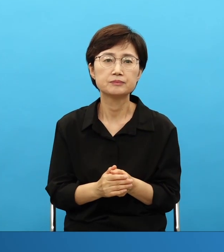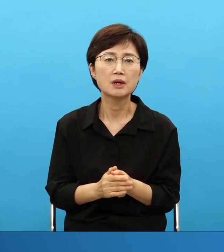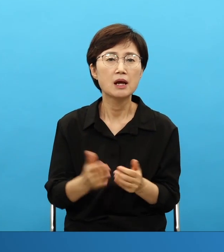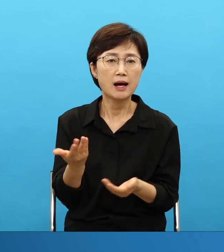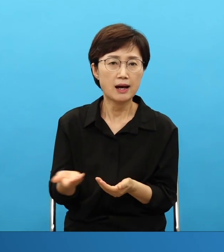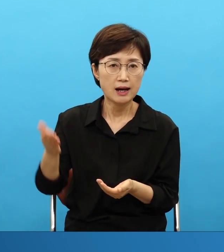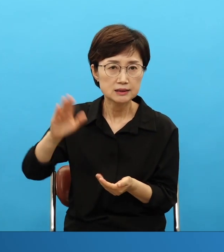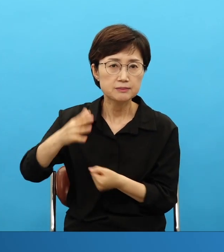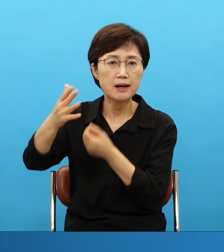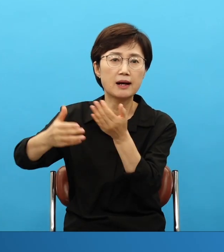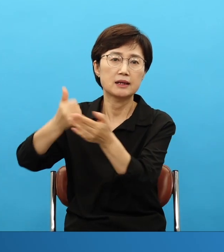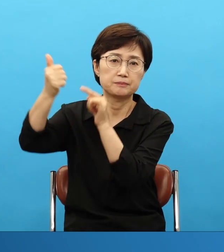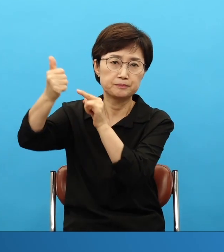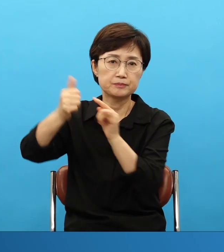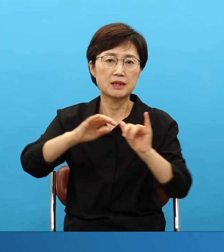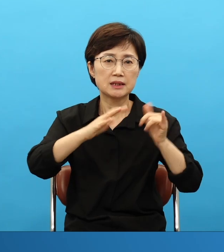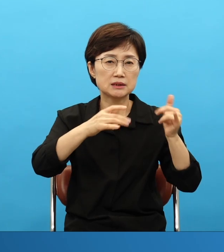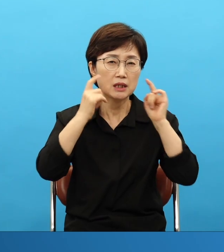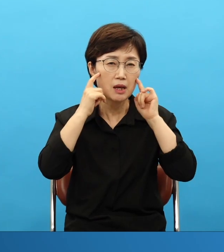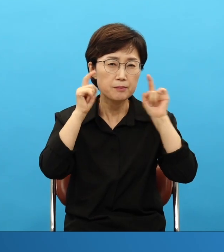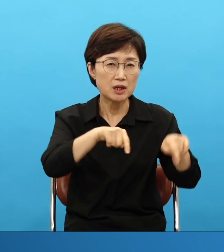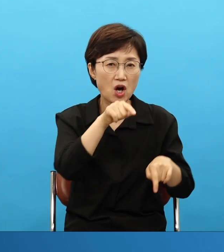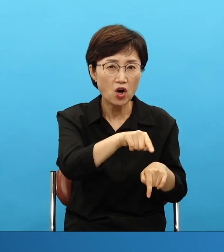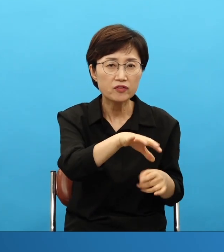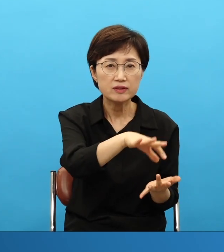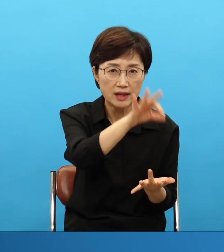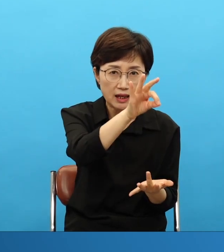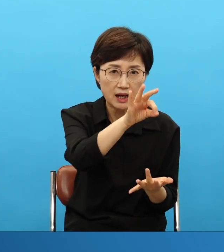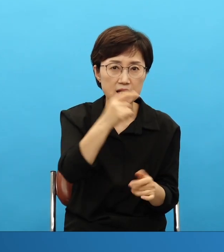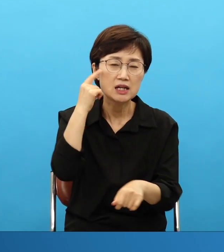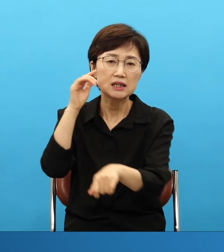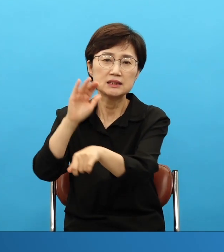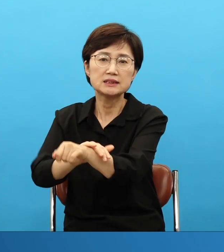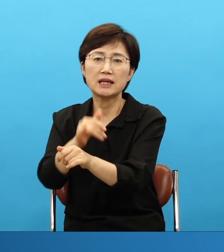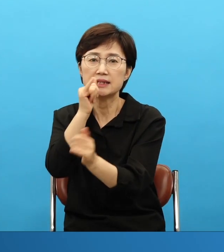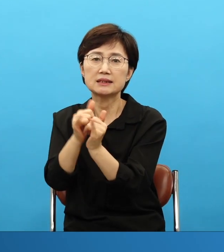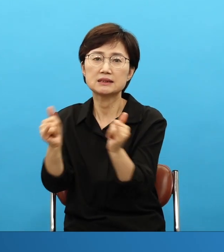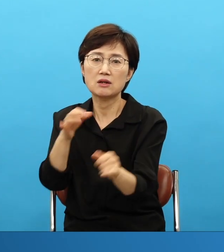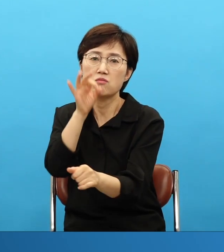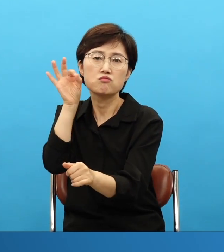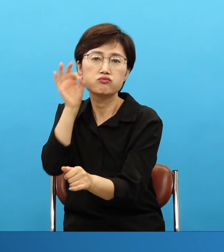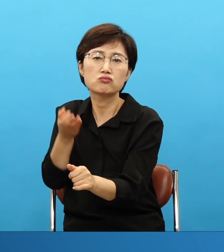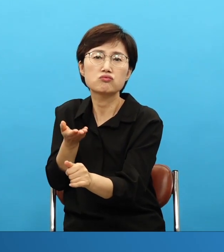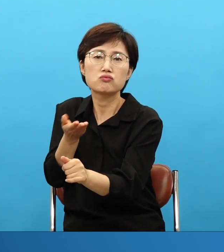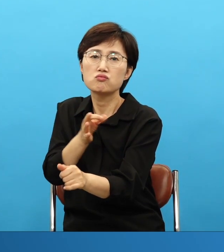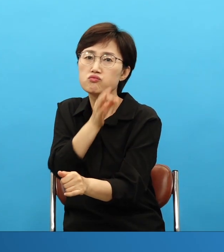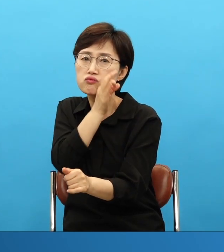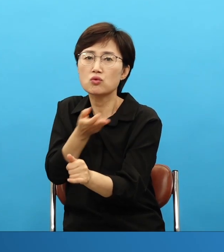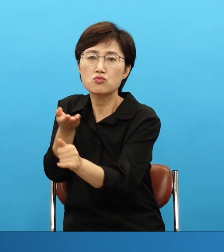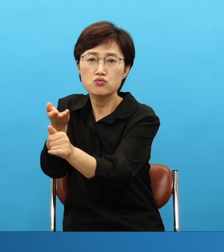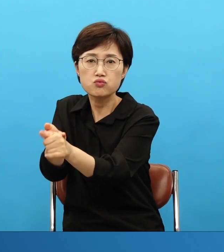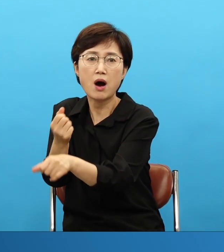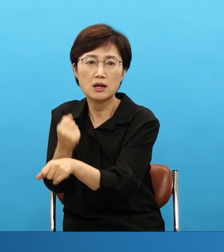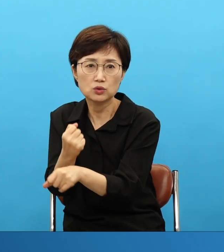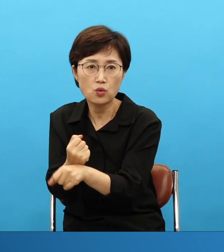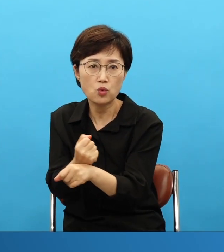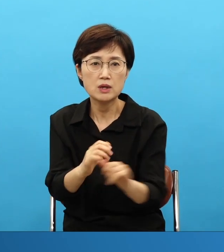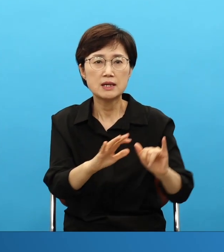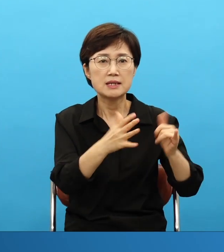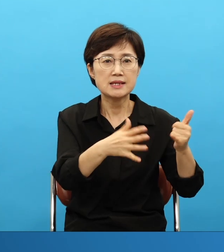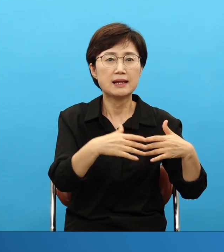아니하도다 그러나 하나님께서 세상에 미련한 것들을 택하사 지혜 있는 자들을 부끄럽게 하려